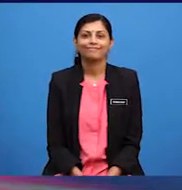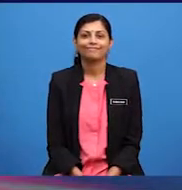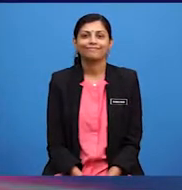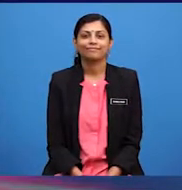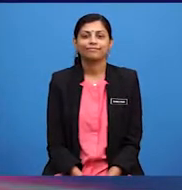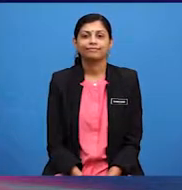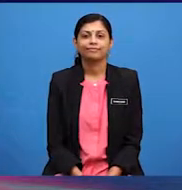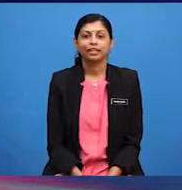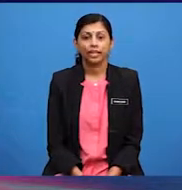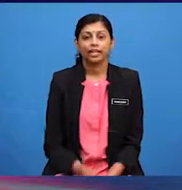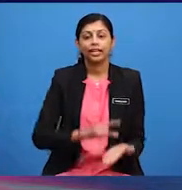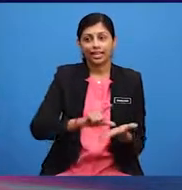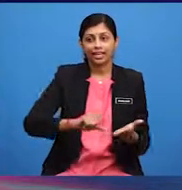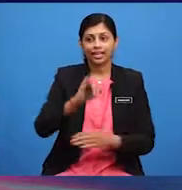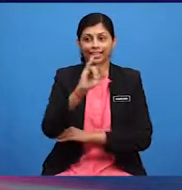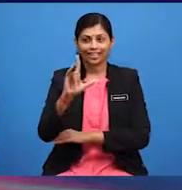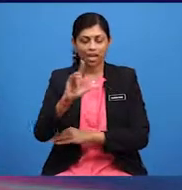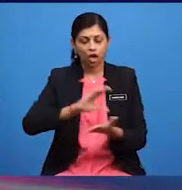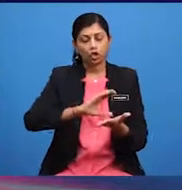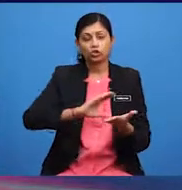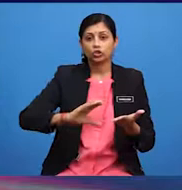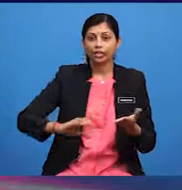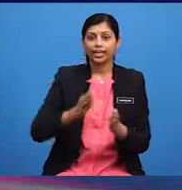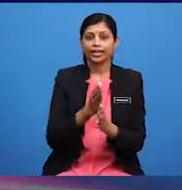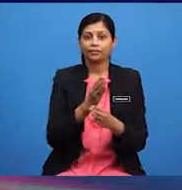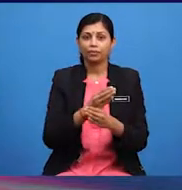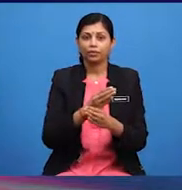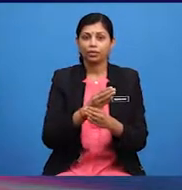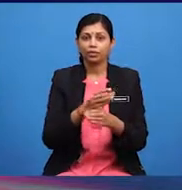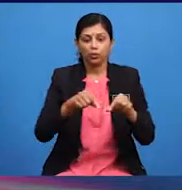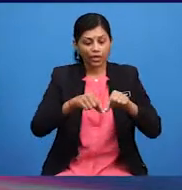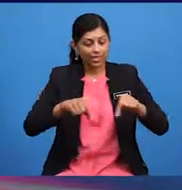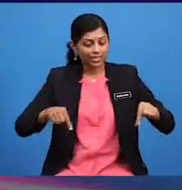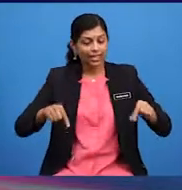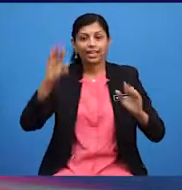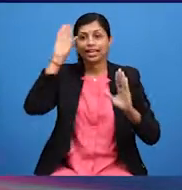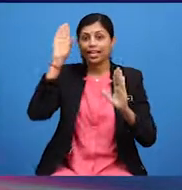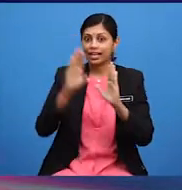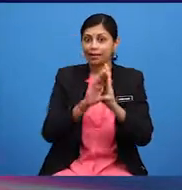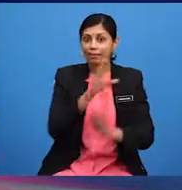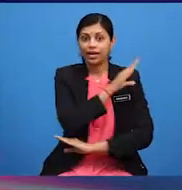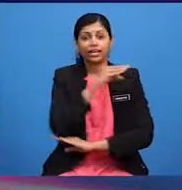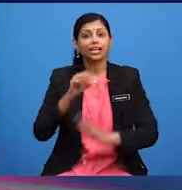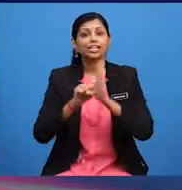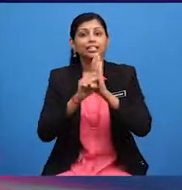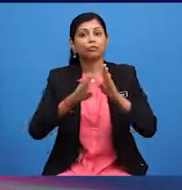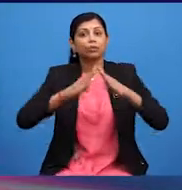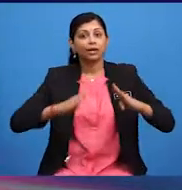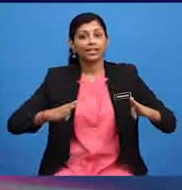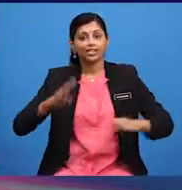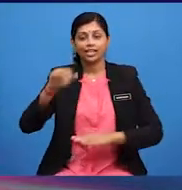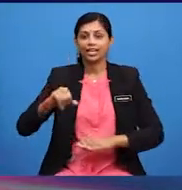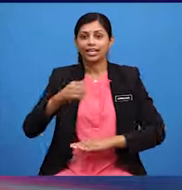Lakaran merupakan contengan berbentuk garisan, gambar dan simbol bahasa